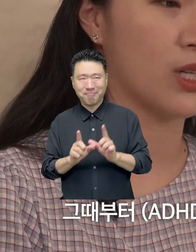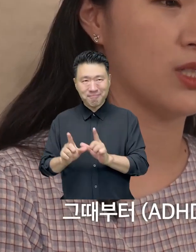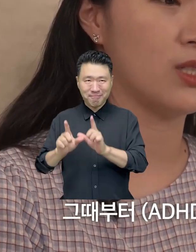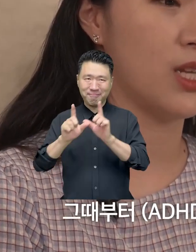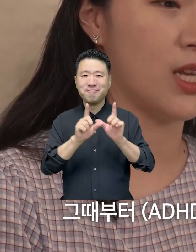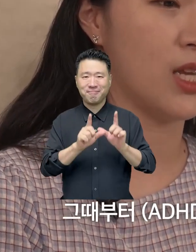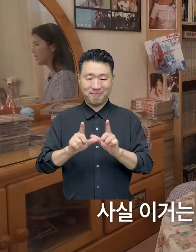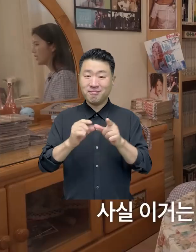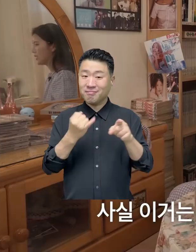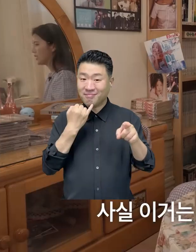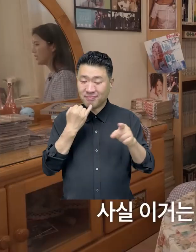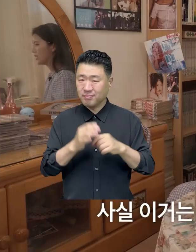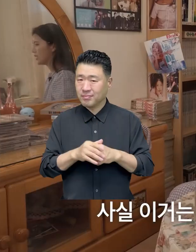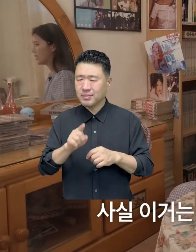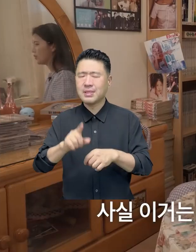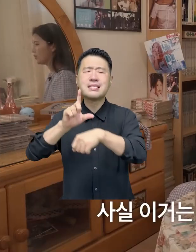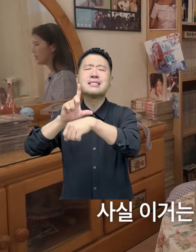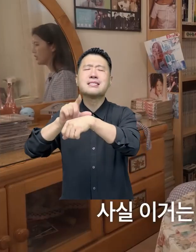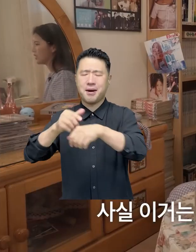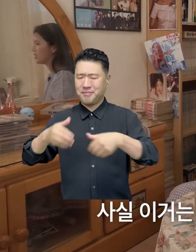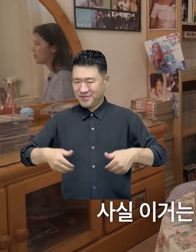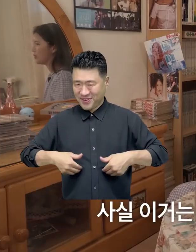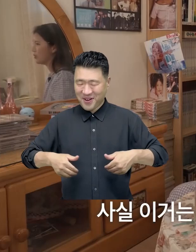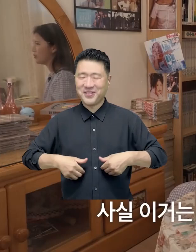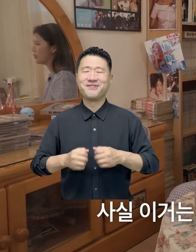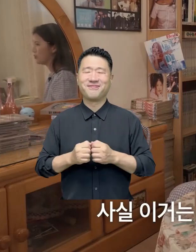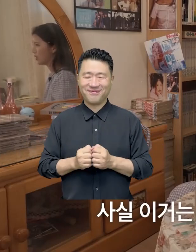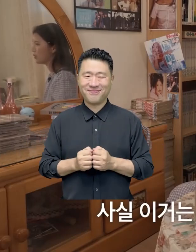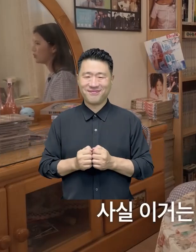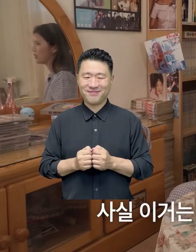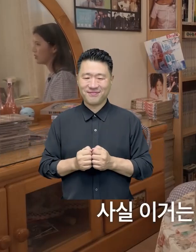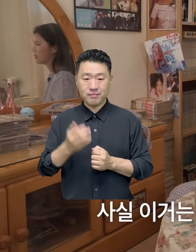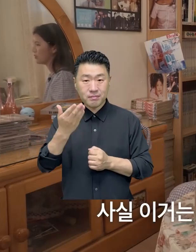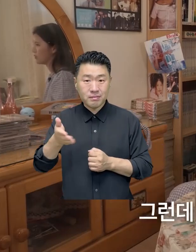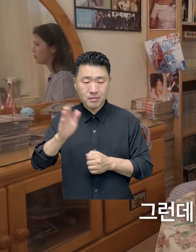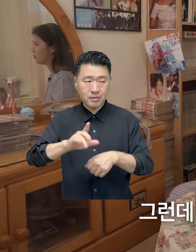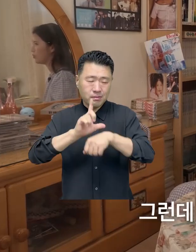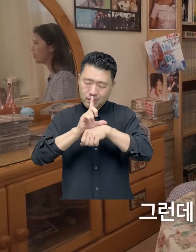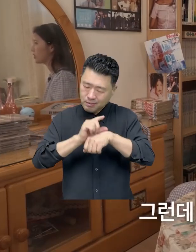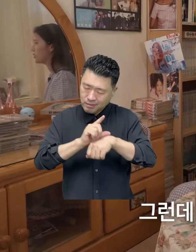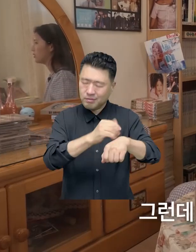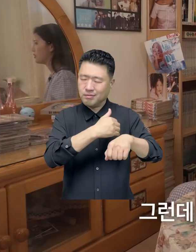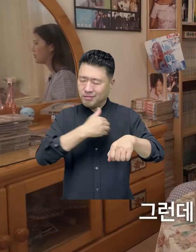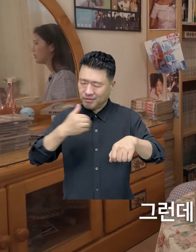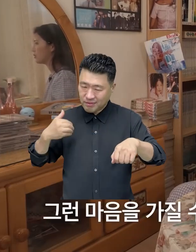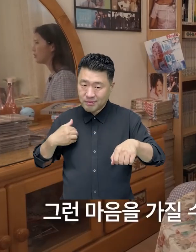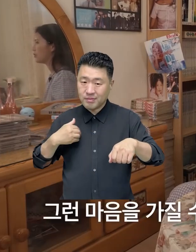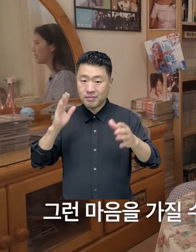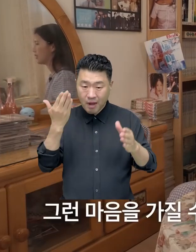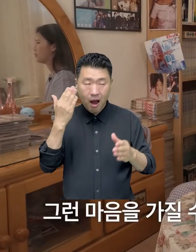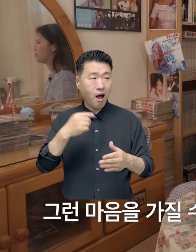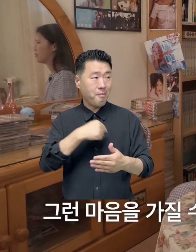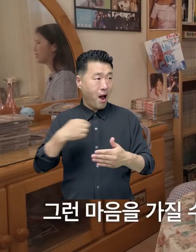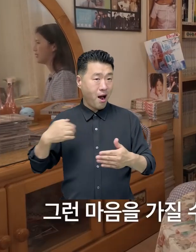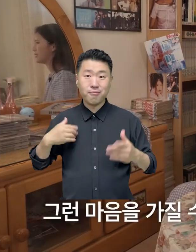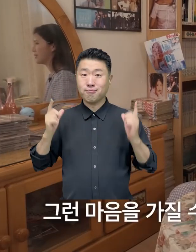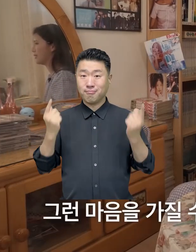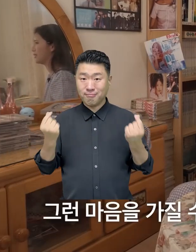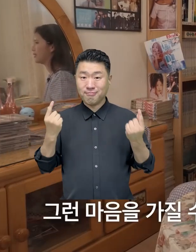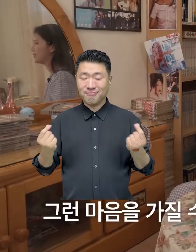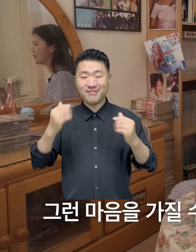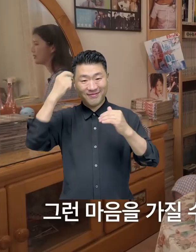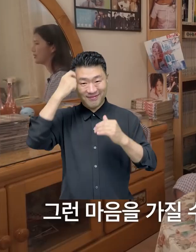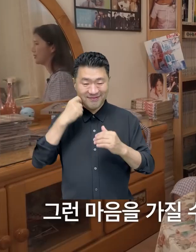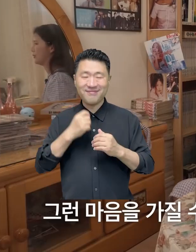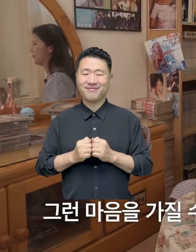시작됐던 것 같은데 사실 이거는 이제 시간이 필요했던 일 같아요. 근데 충분한 시간이 흘러서 그런 마음을 가질 수 있지